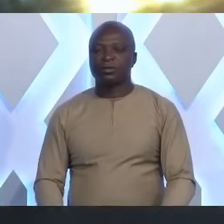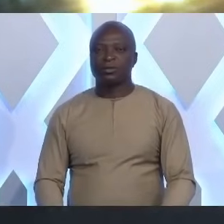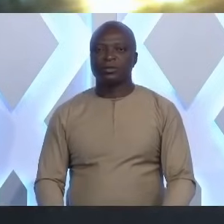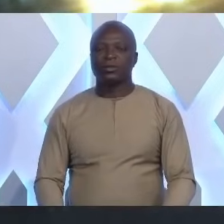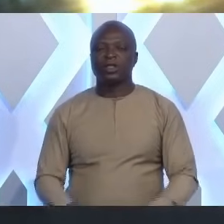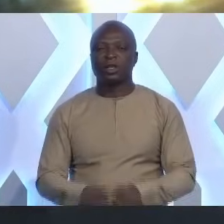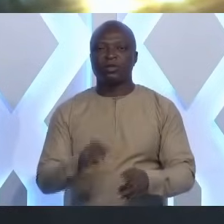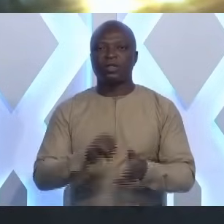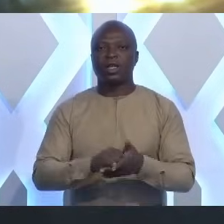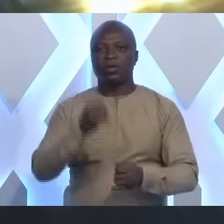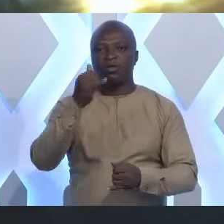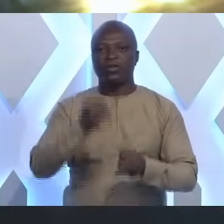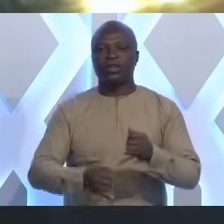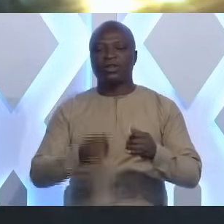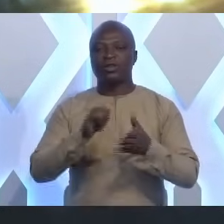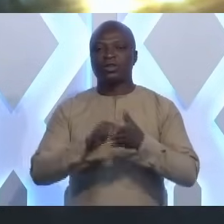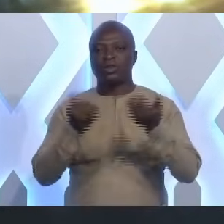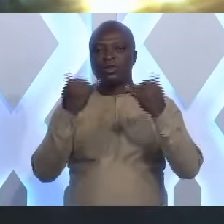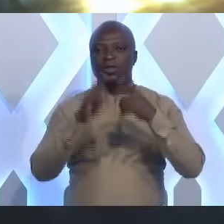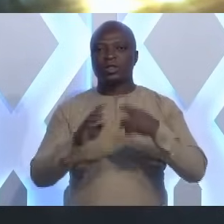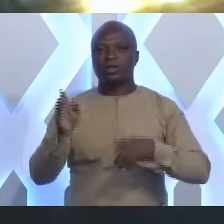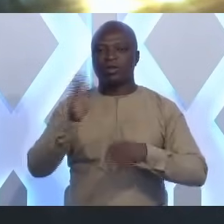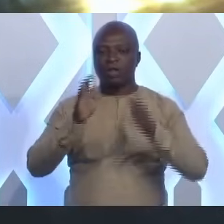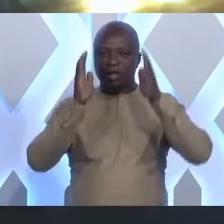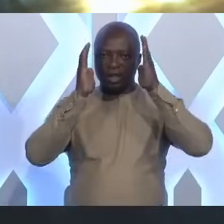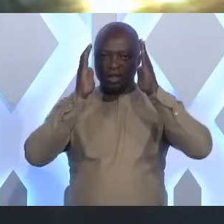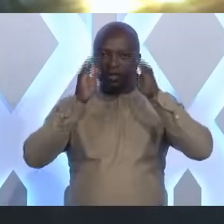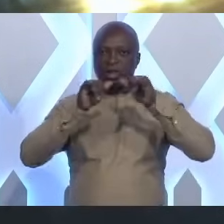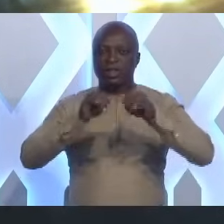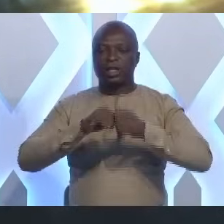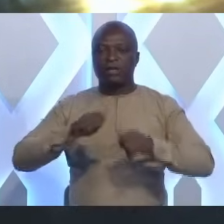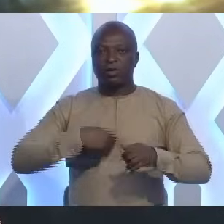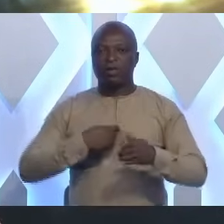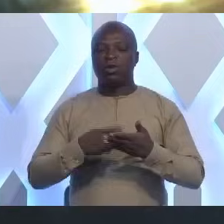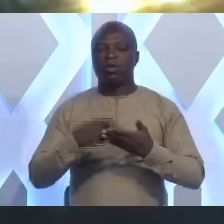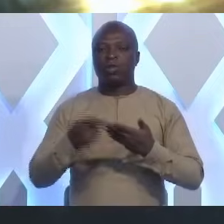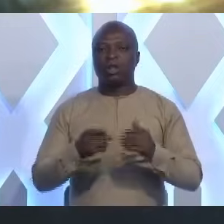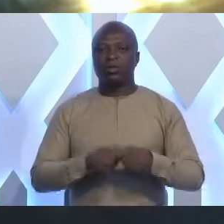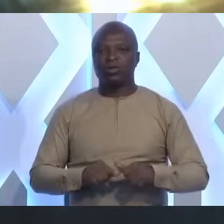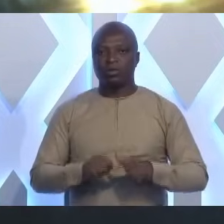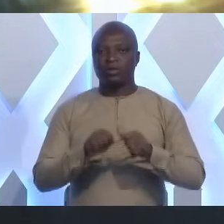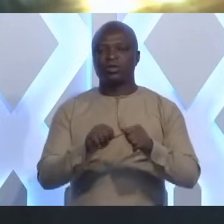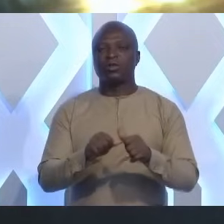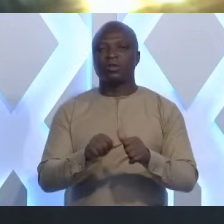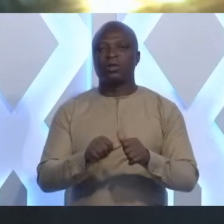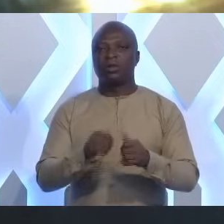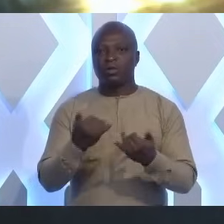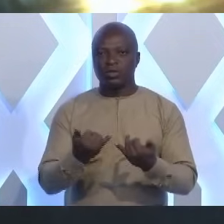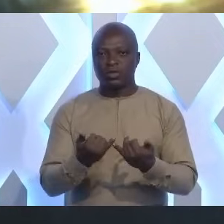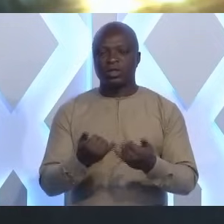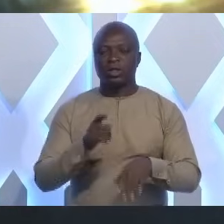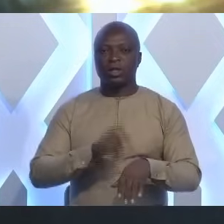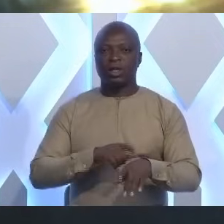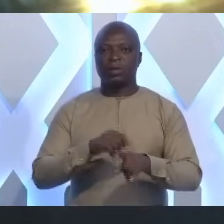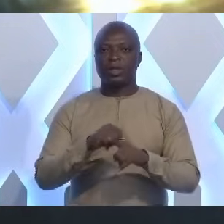Et c'est ainsi que se termine ce journal. Merci de votre attention. Restez avec nous. Nos programmes se poursuivent. Tout de suite, la